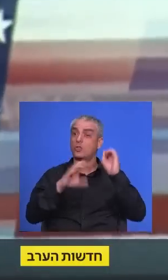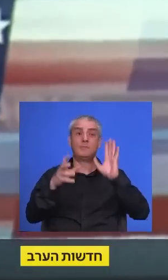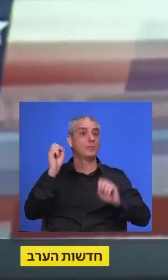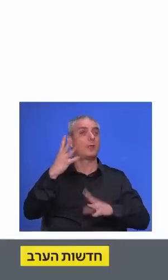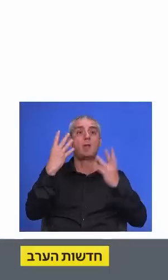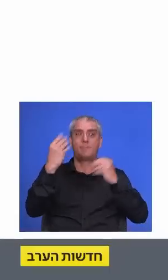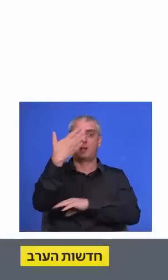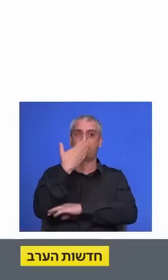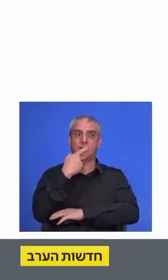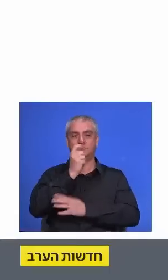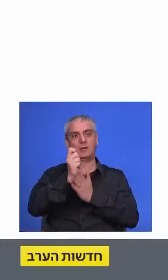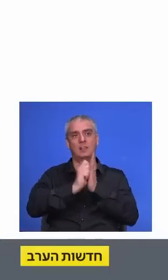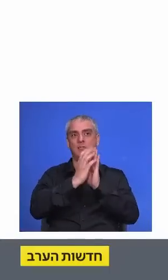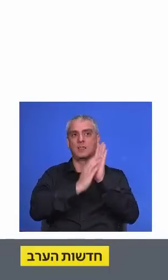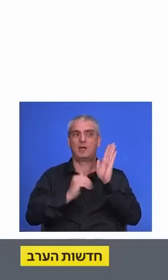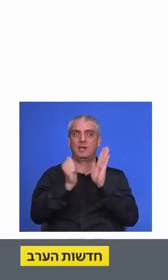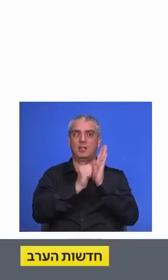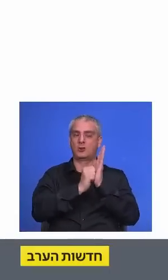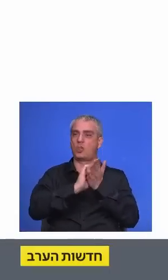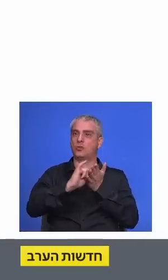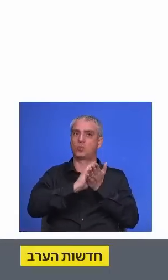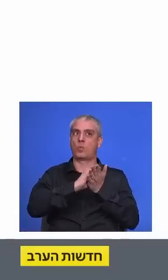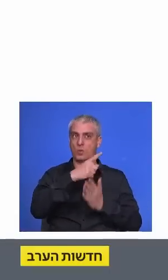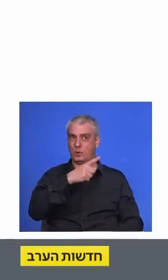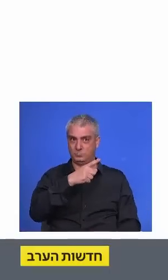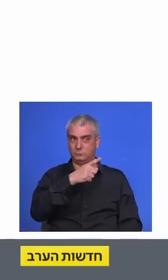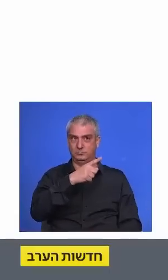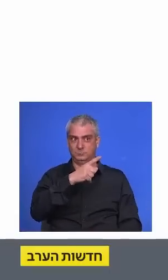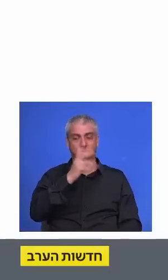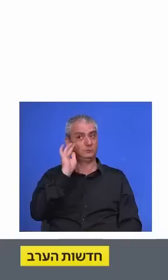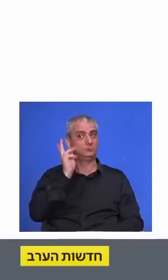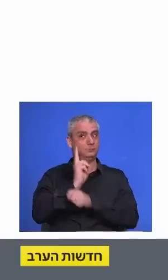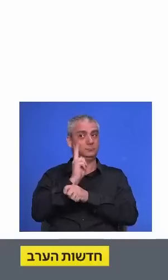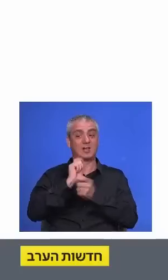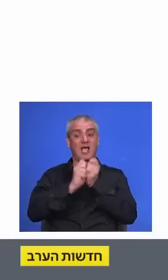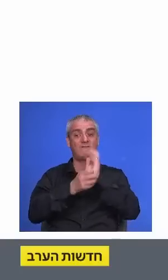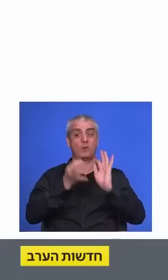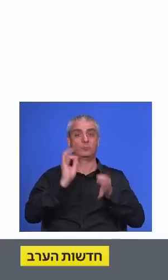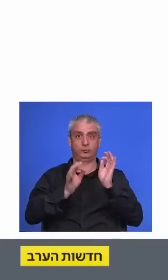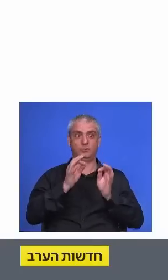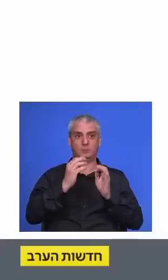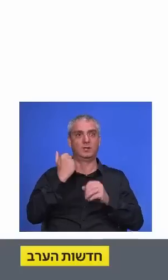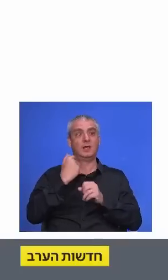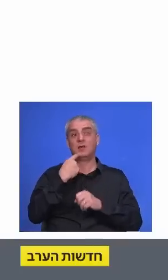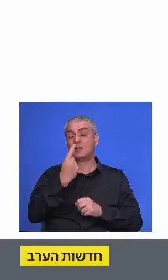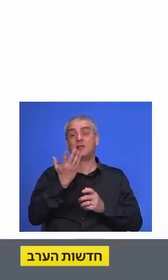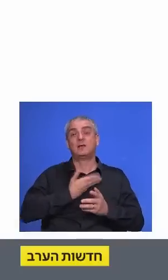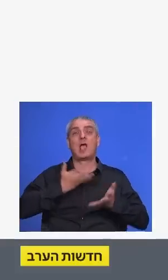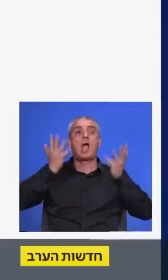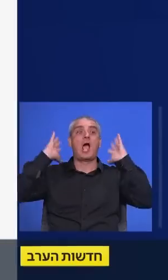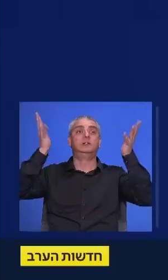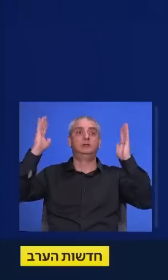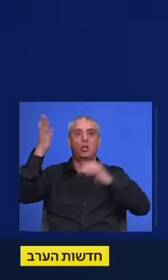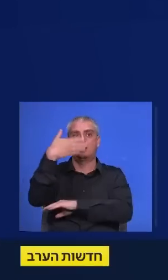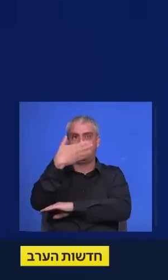רבות לישראל, במאמר דעה בניו יורק טיימס, מפני הרפורמה המשפטית, שתביא לדבריו אסון על